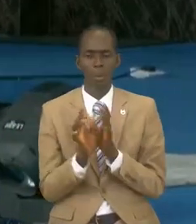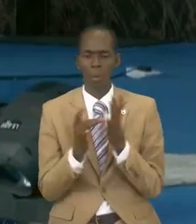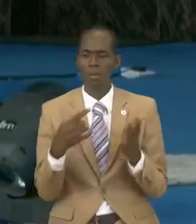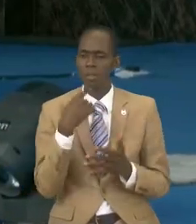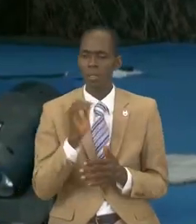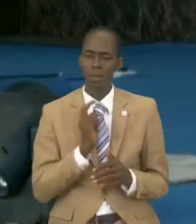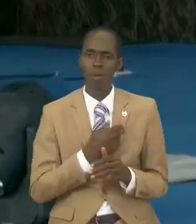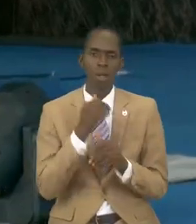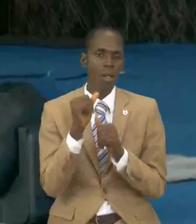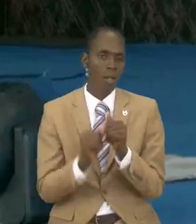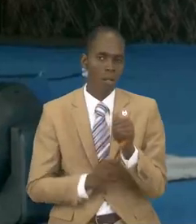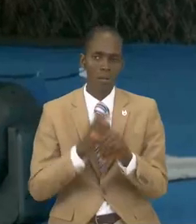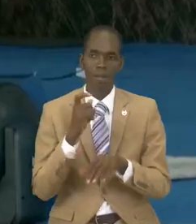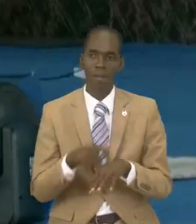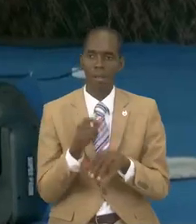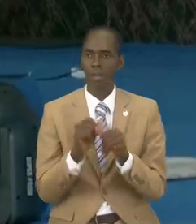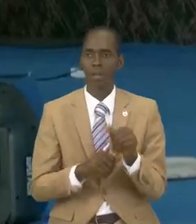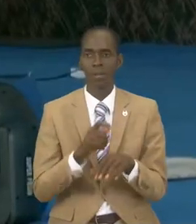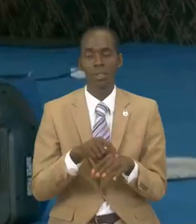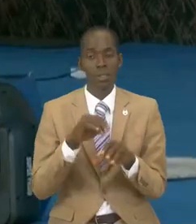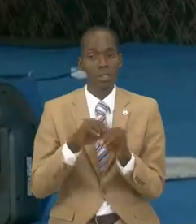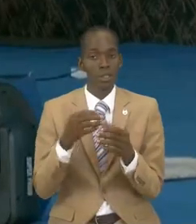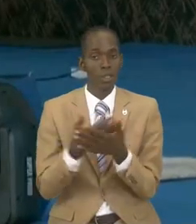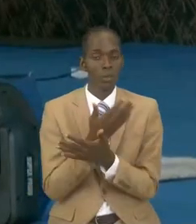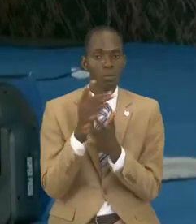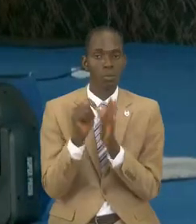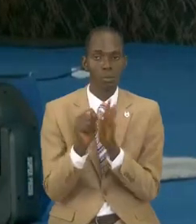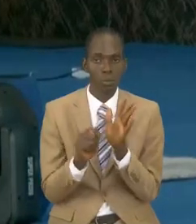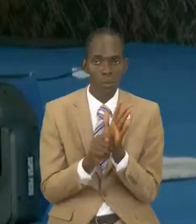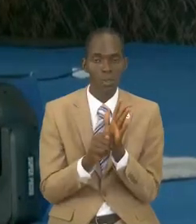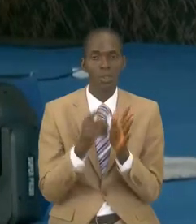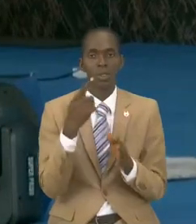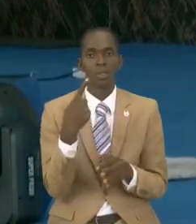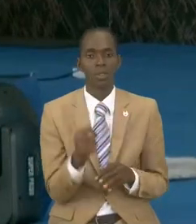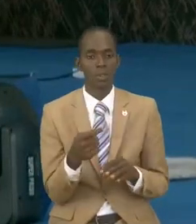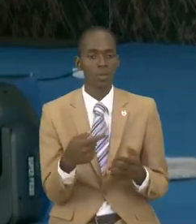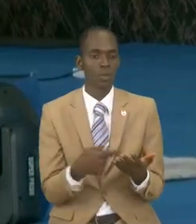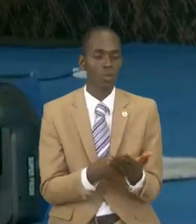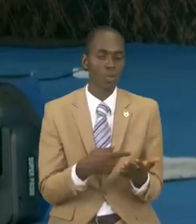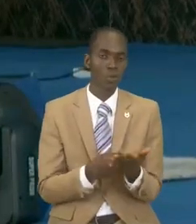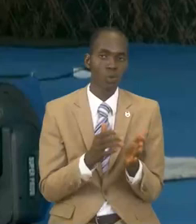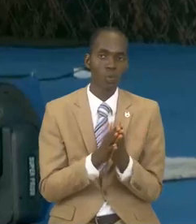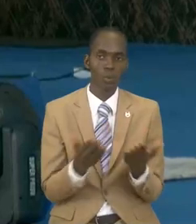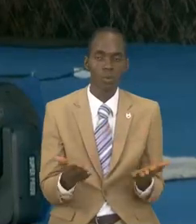L'Écriture nous dit à tout moment, dans le Nouveau Testament, dans les évangiles, dans les